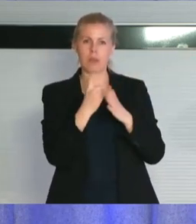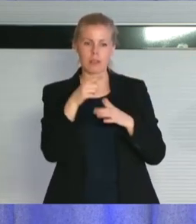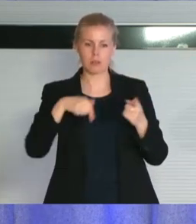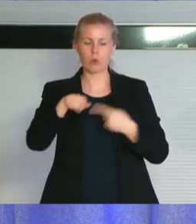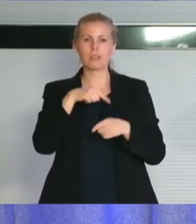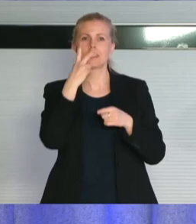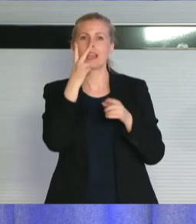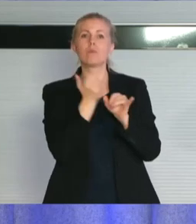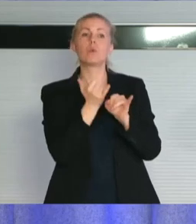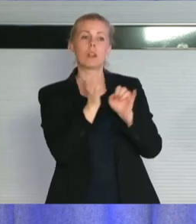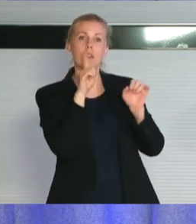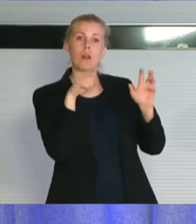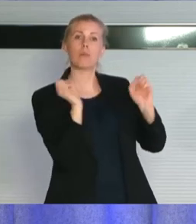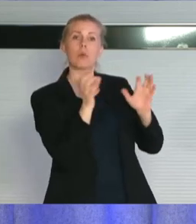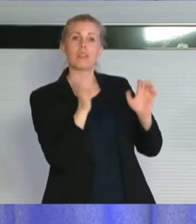utviklingen av epidemien.